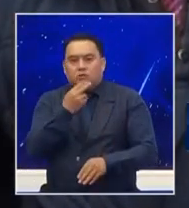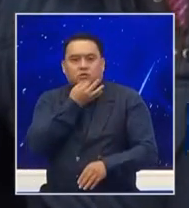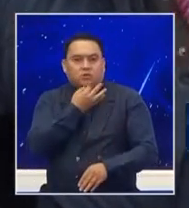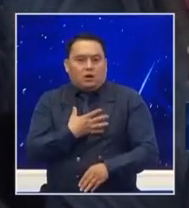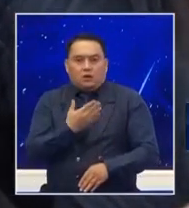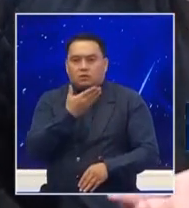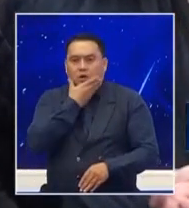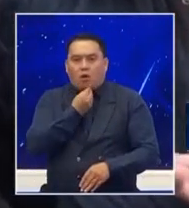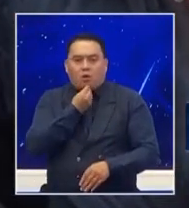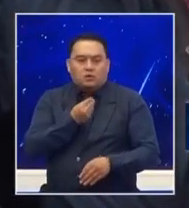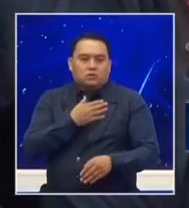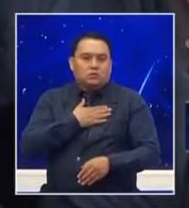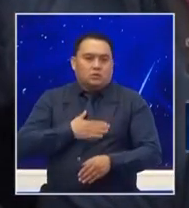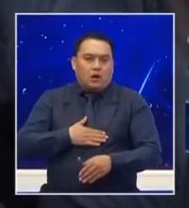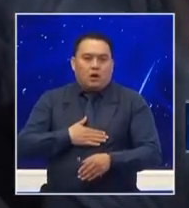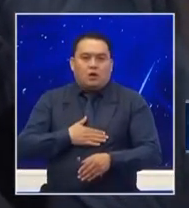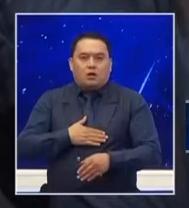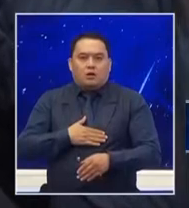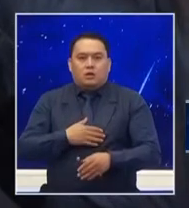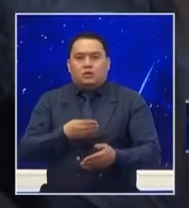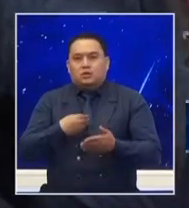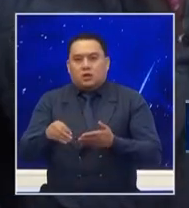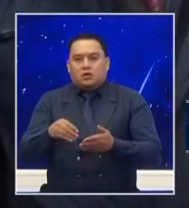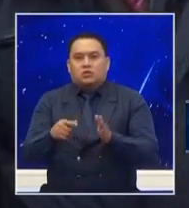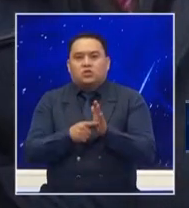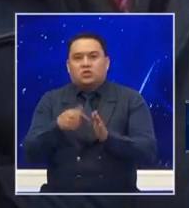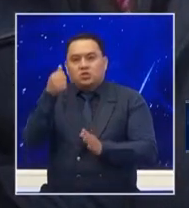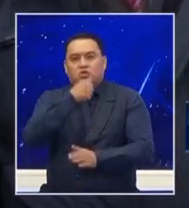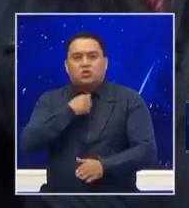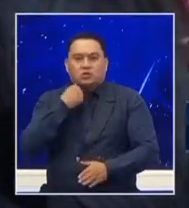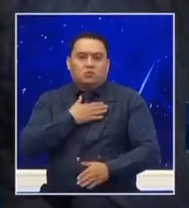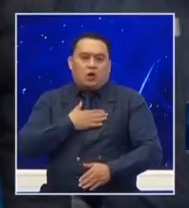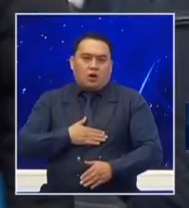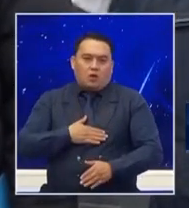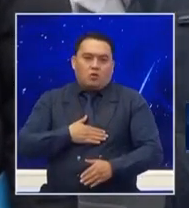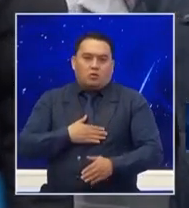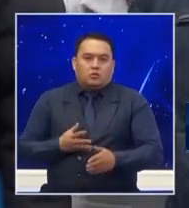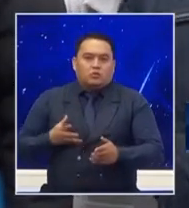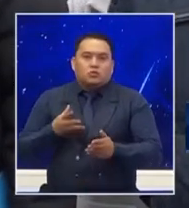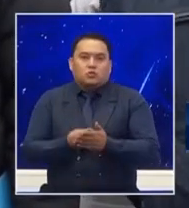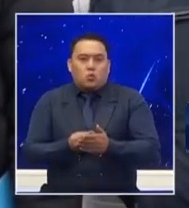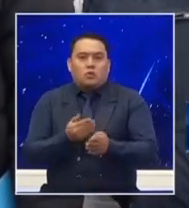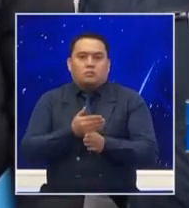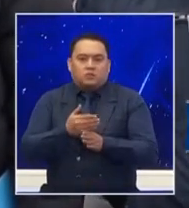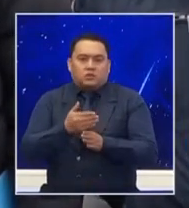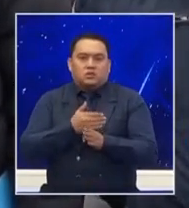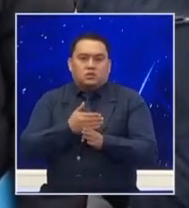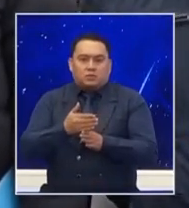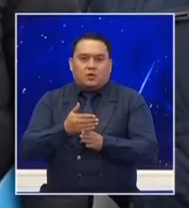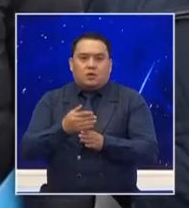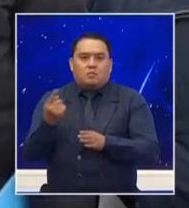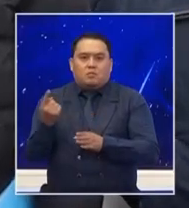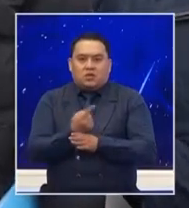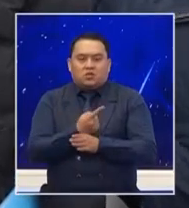біз қуаныштымыз. Көрсетіп сатып алып береміз. 7 жылда спокойно рассчитаймыз. Асықпай. Ең